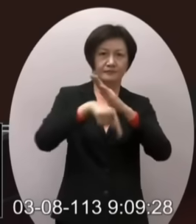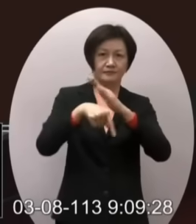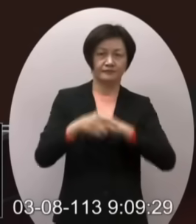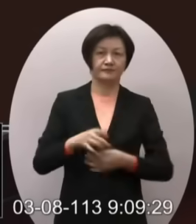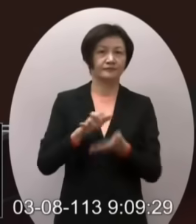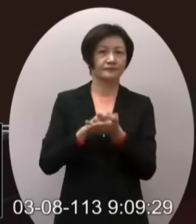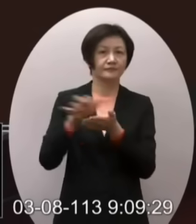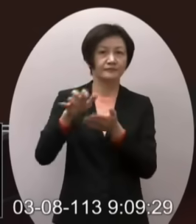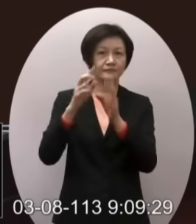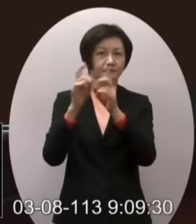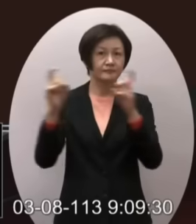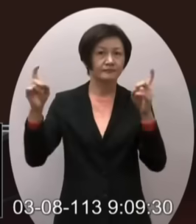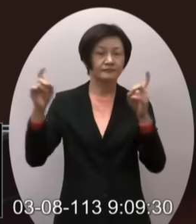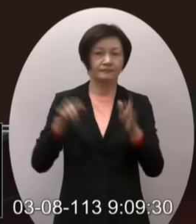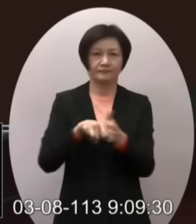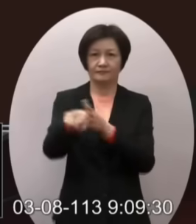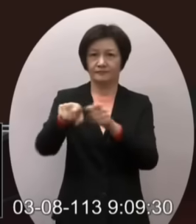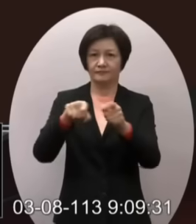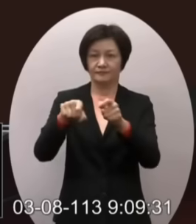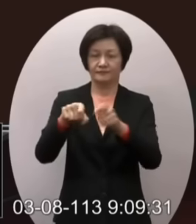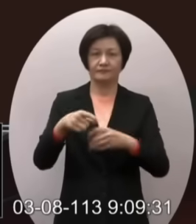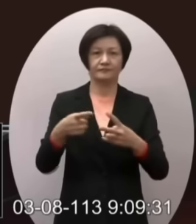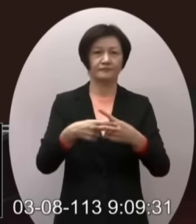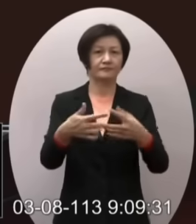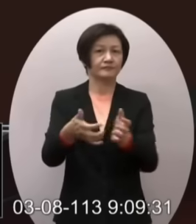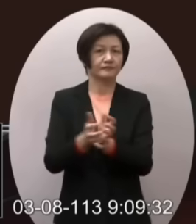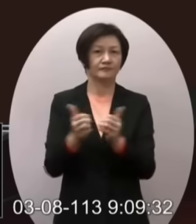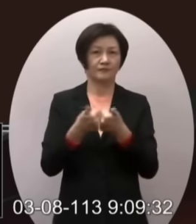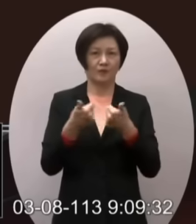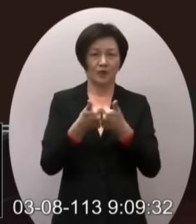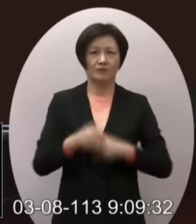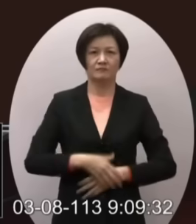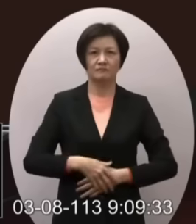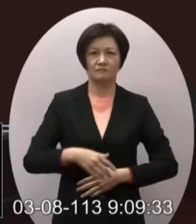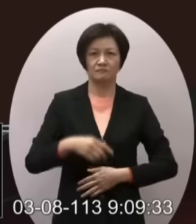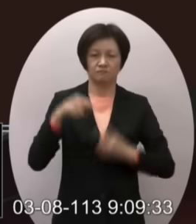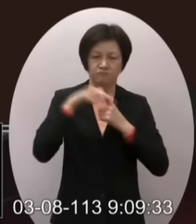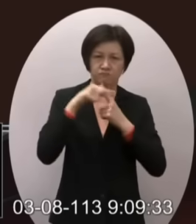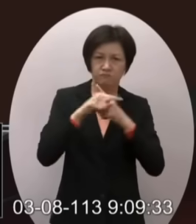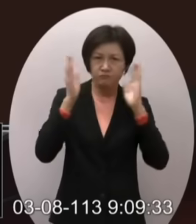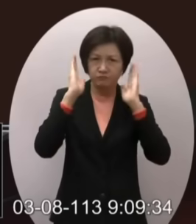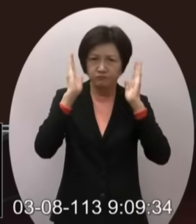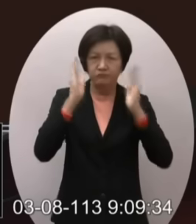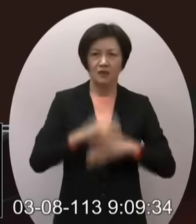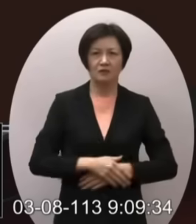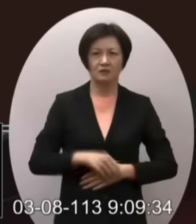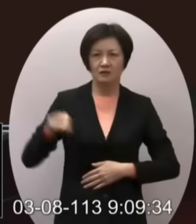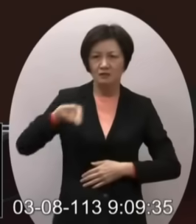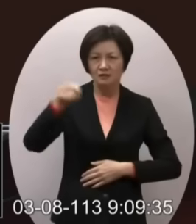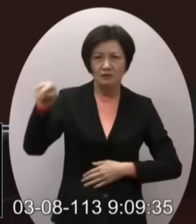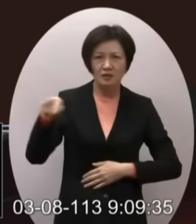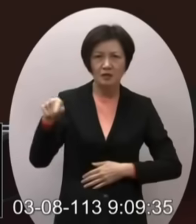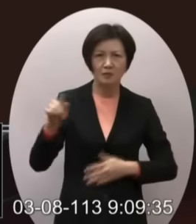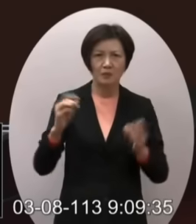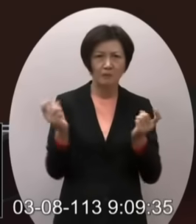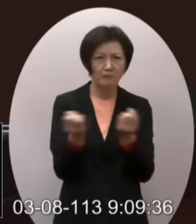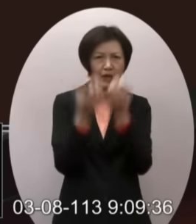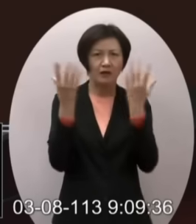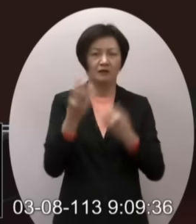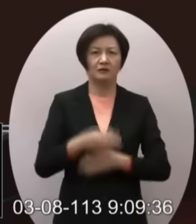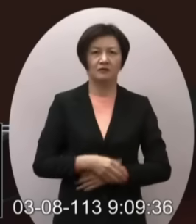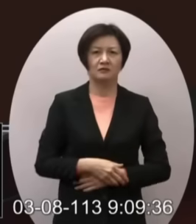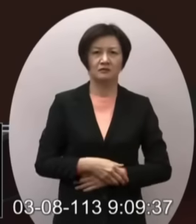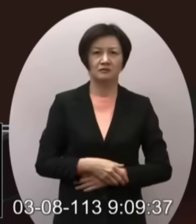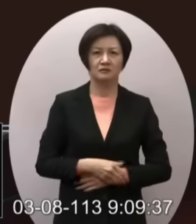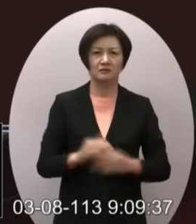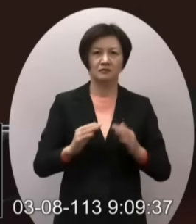城计划专案推动小组的会议中，认真审视类似处遇下执行